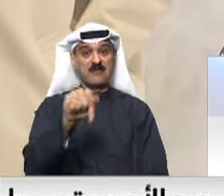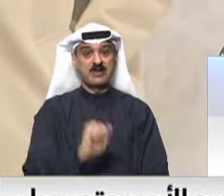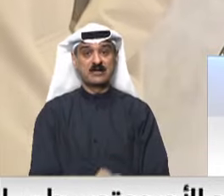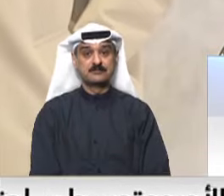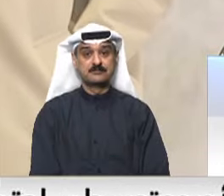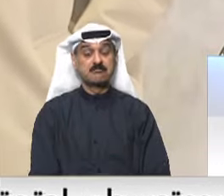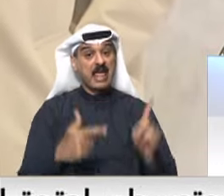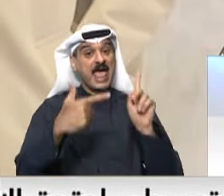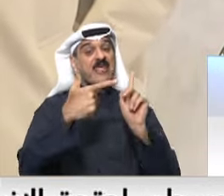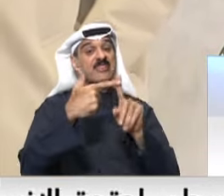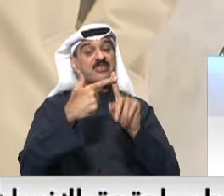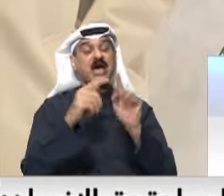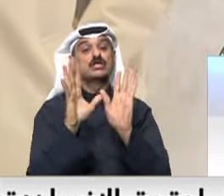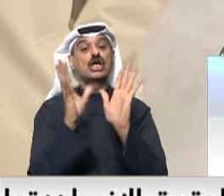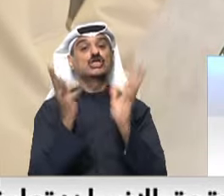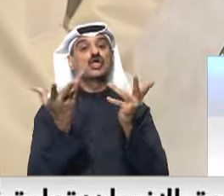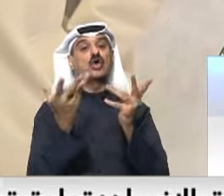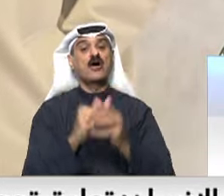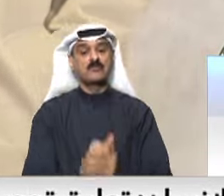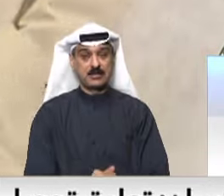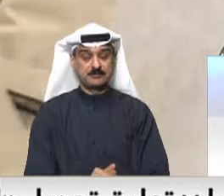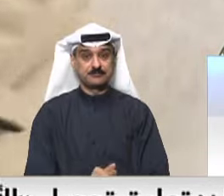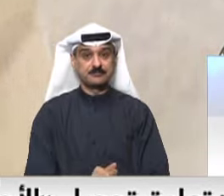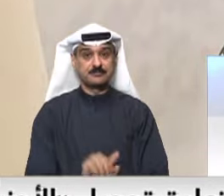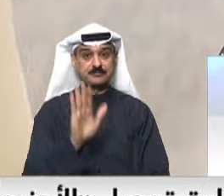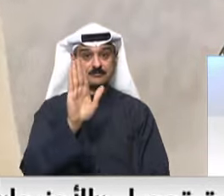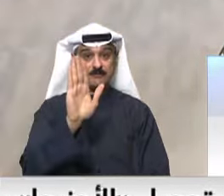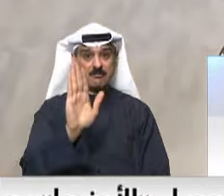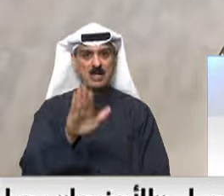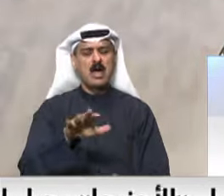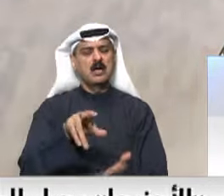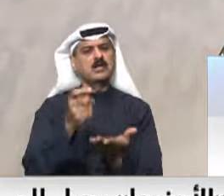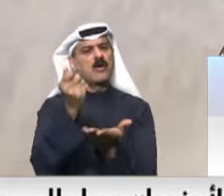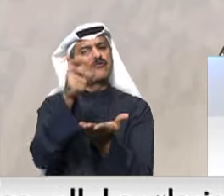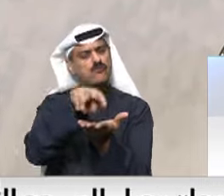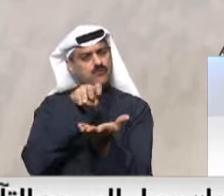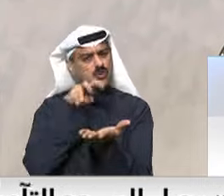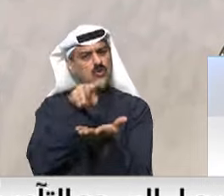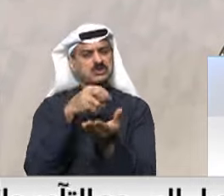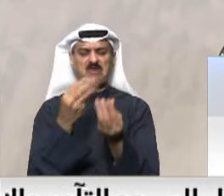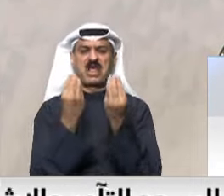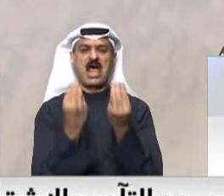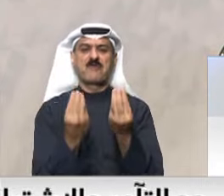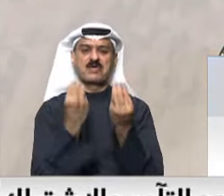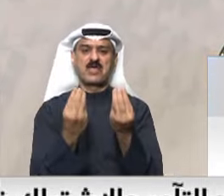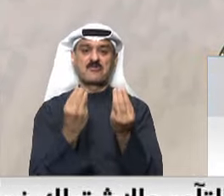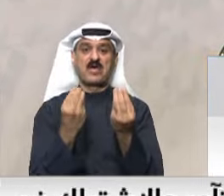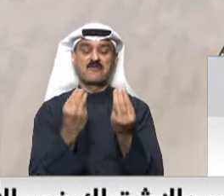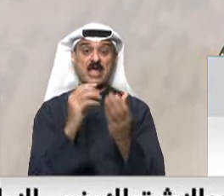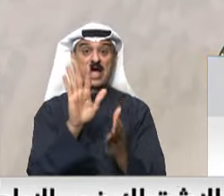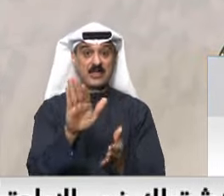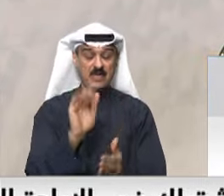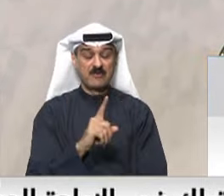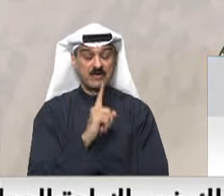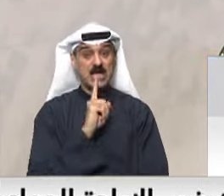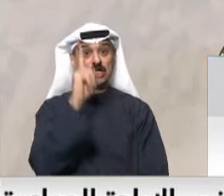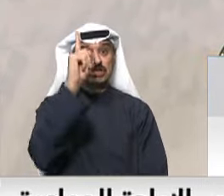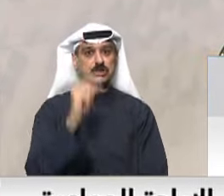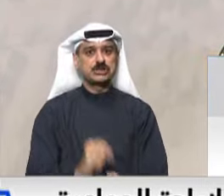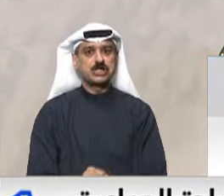دور آخر كمادة كالإعفاءات من الجمركية كالسلع كالأمور هذه توفيرها